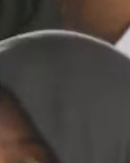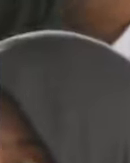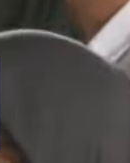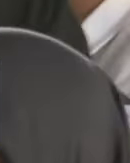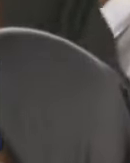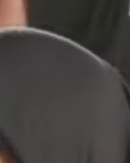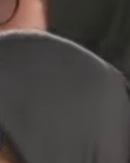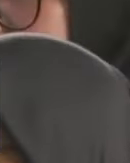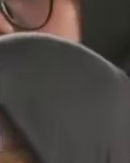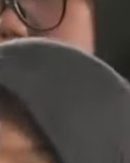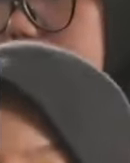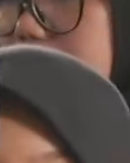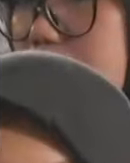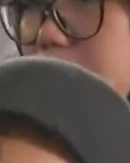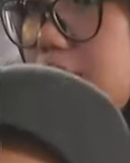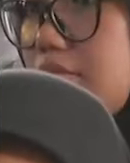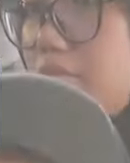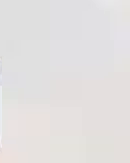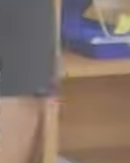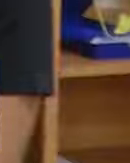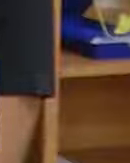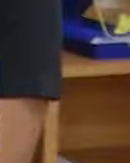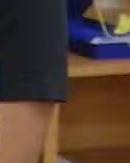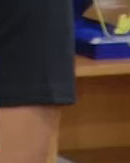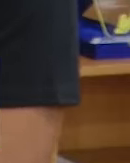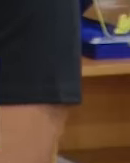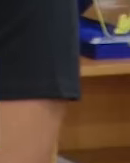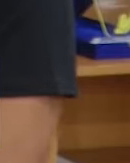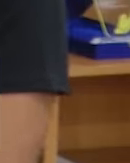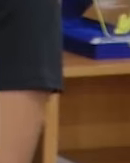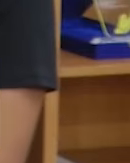media tentang jin poligigi. Bisa